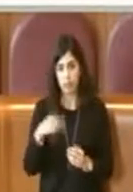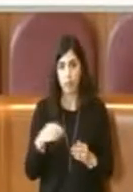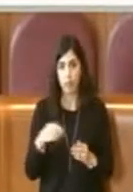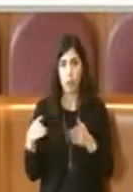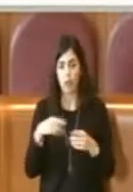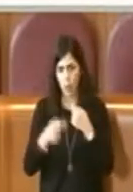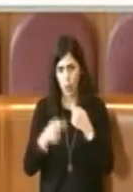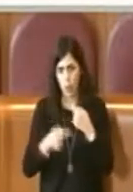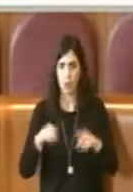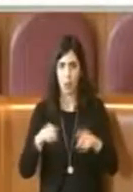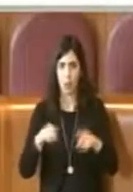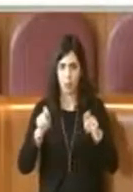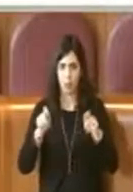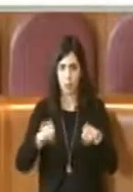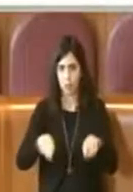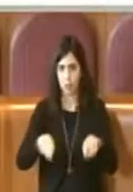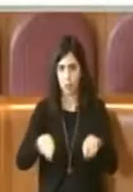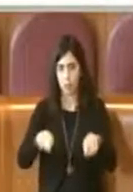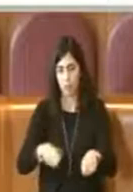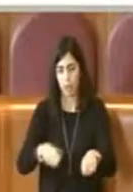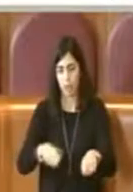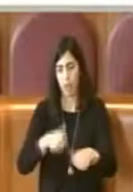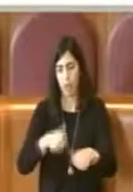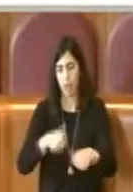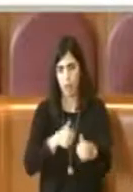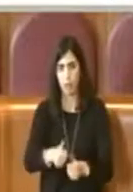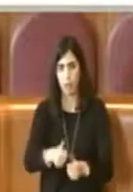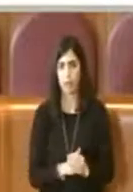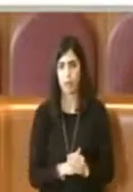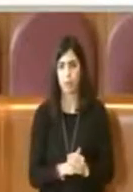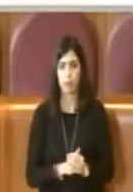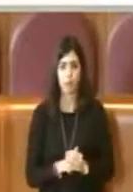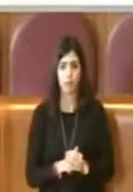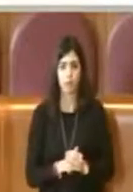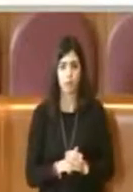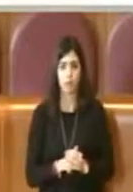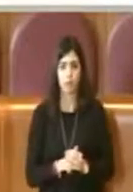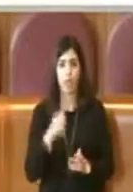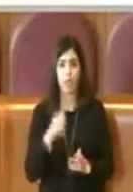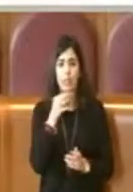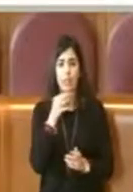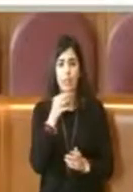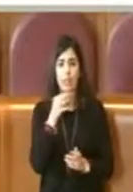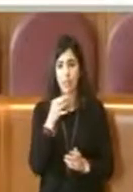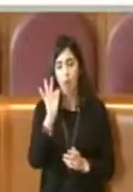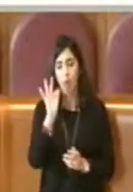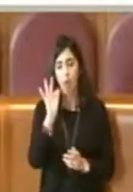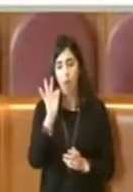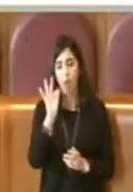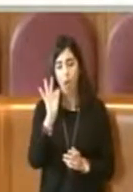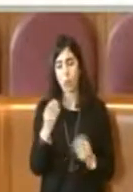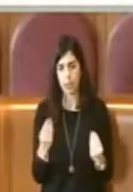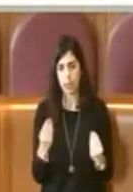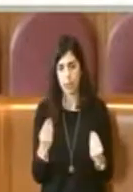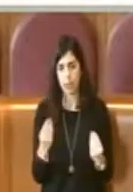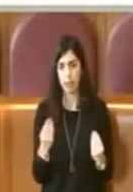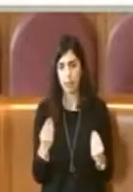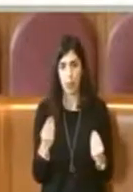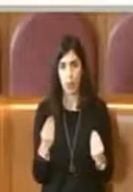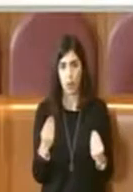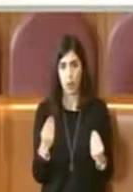come è avvenuto per ogni anno. Quindi si va nell'indirizzo di ricoprire